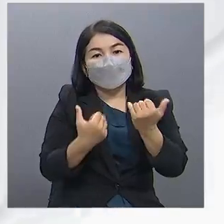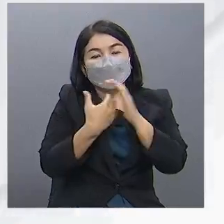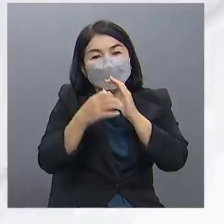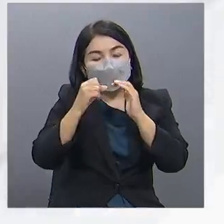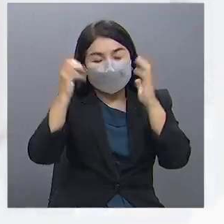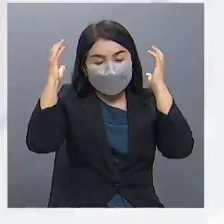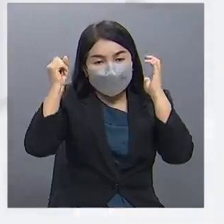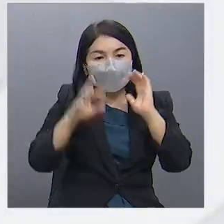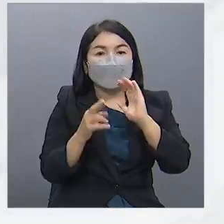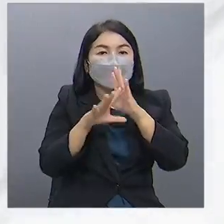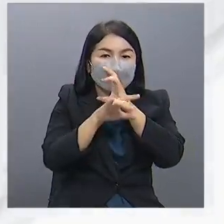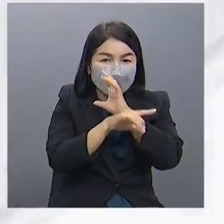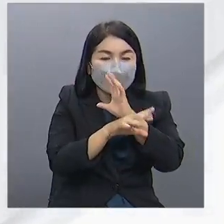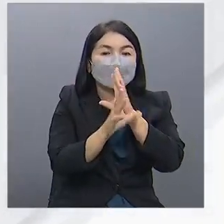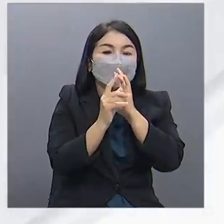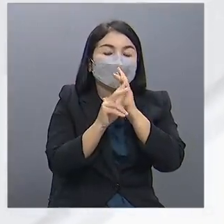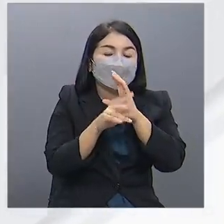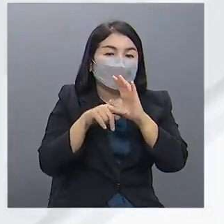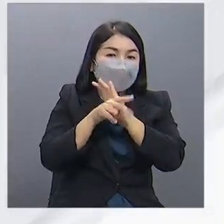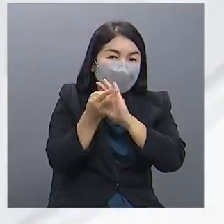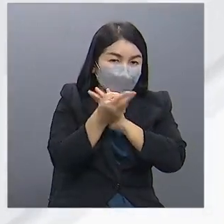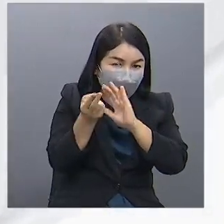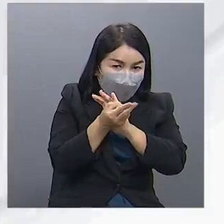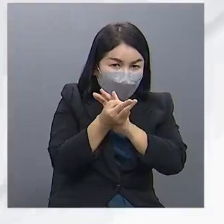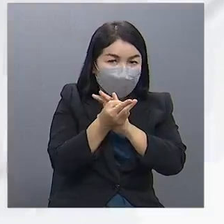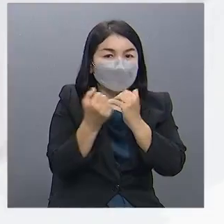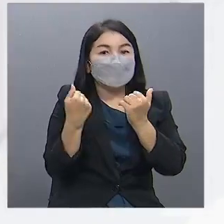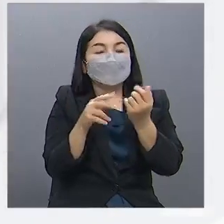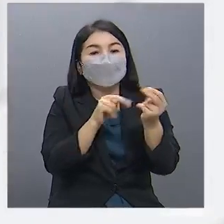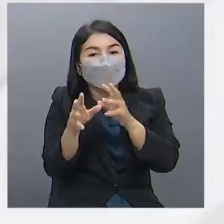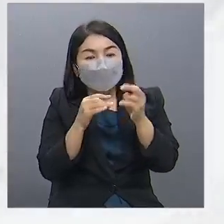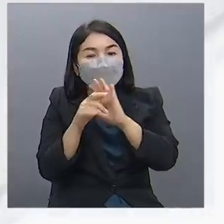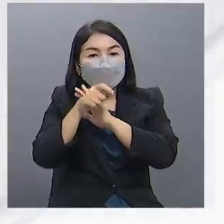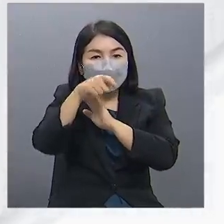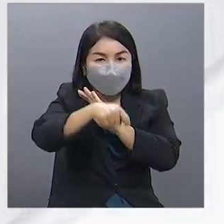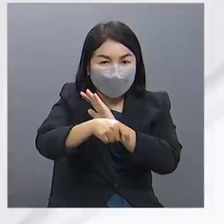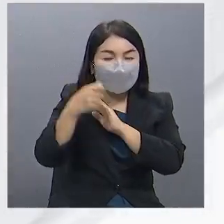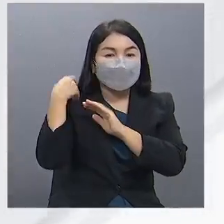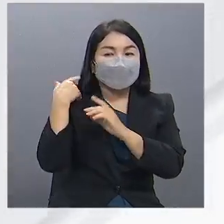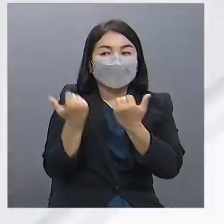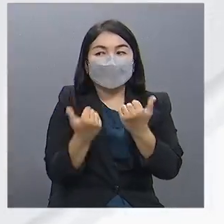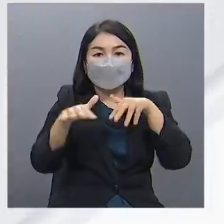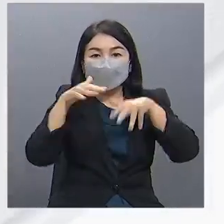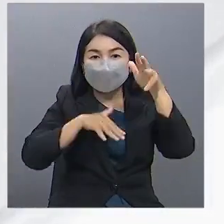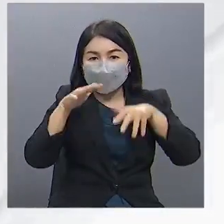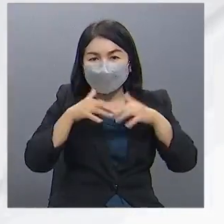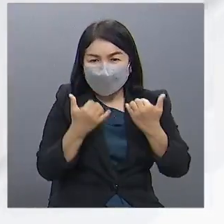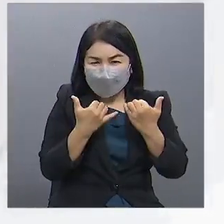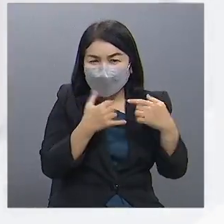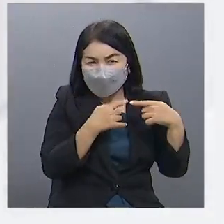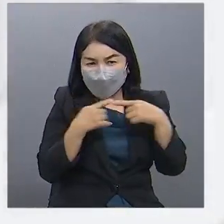ายนครพนมอุบลราชธานีและนครราชสีมาคาดการว่าวันนี้ไปจนถึงวันที่10กุมภาพันธ์ฝุ่นละอองจะ